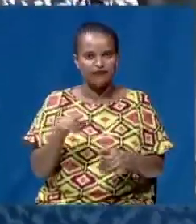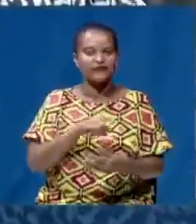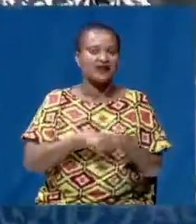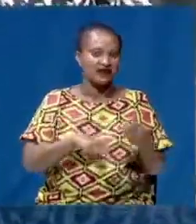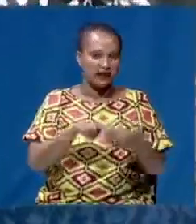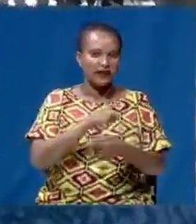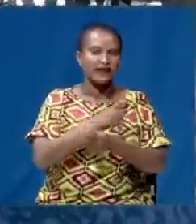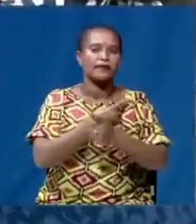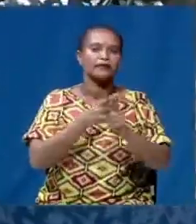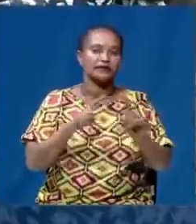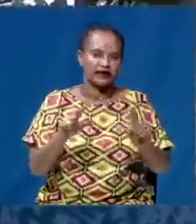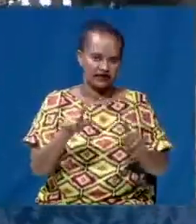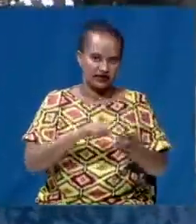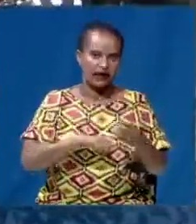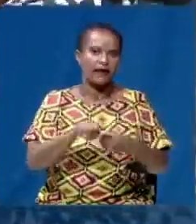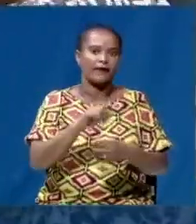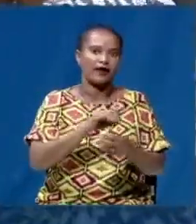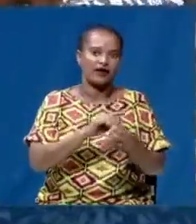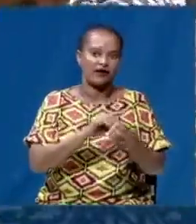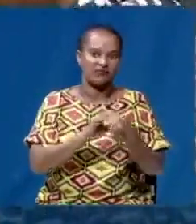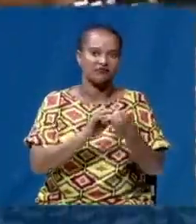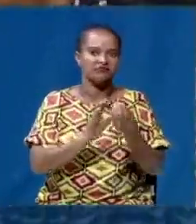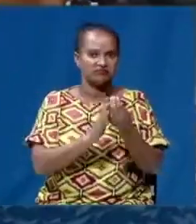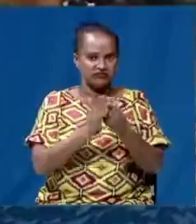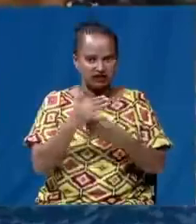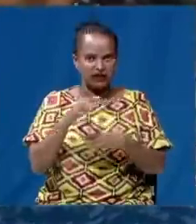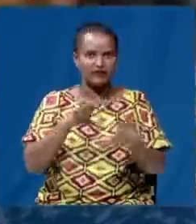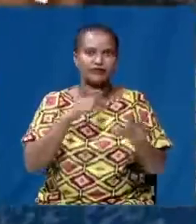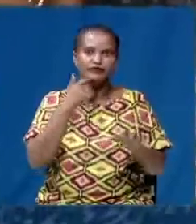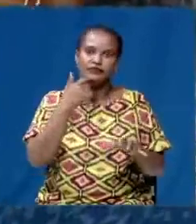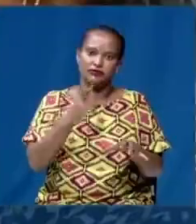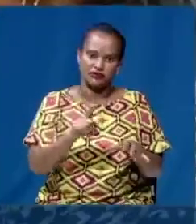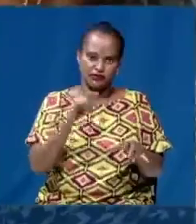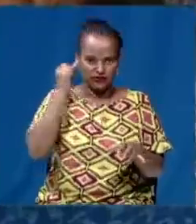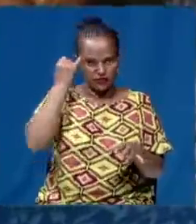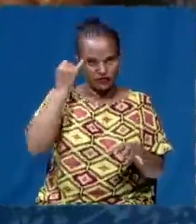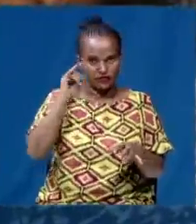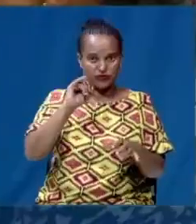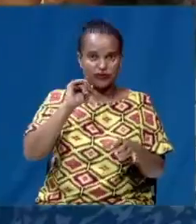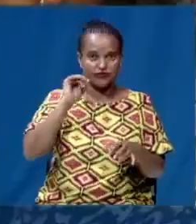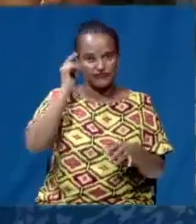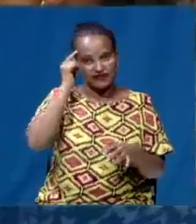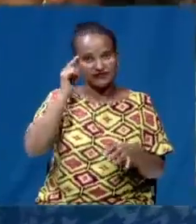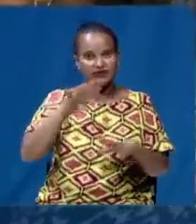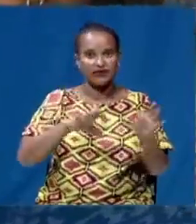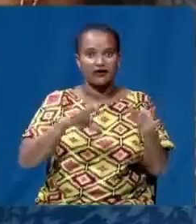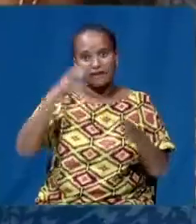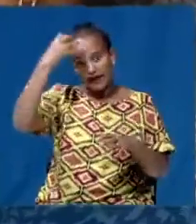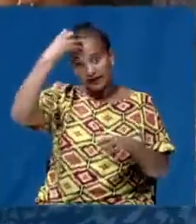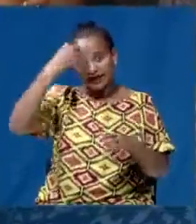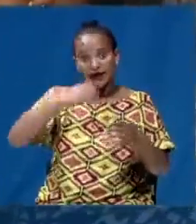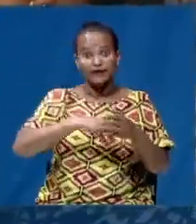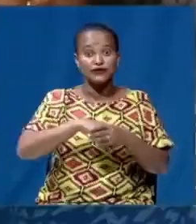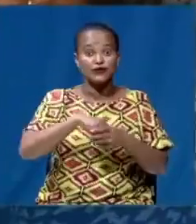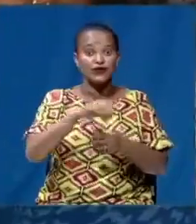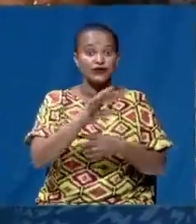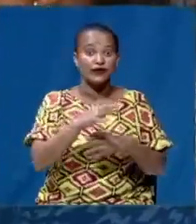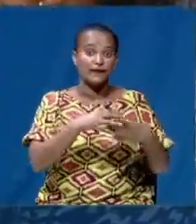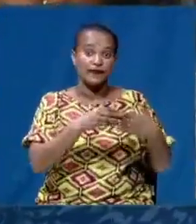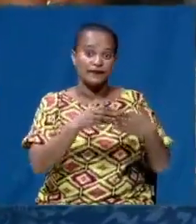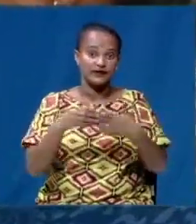ከባቢኻ ምድሓን ወይ ድማ ከባቢኻ ምሕያው ብዝብል ብቤተ ክርስትያናን ብመንግስትናን ዝወፀ